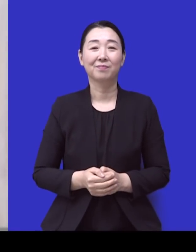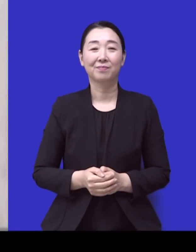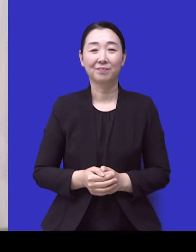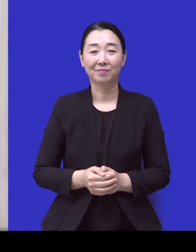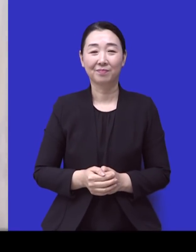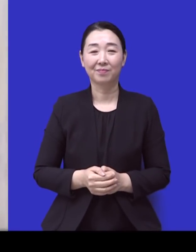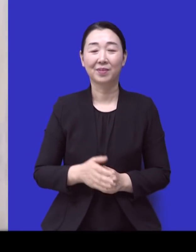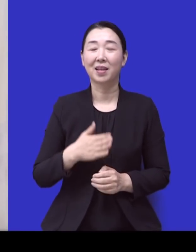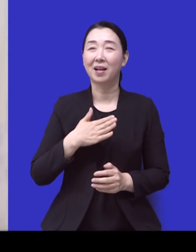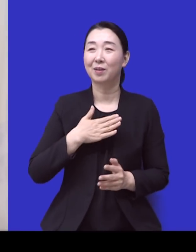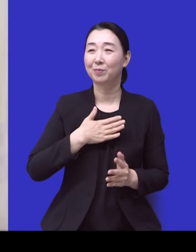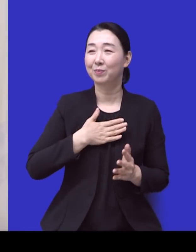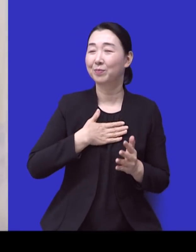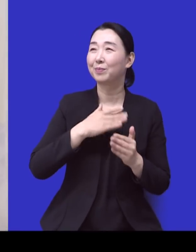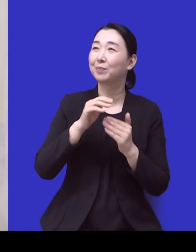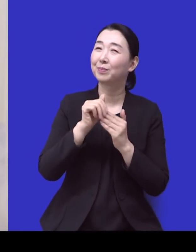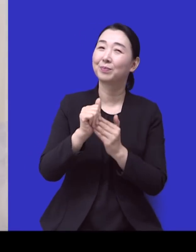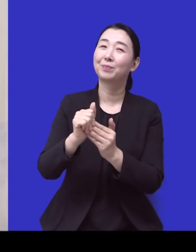날